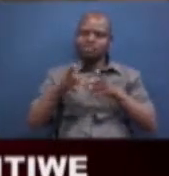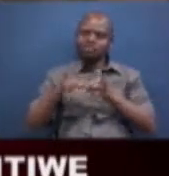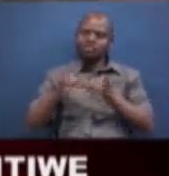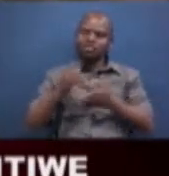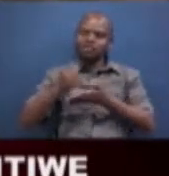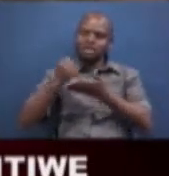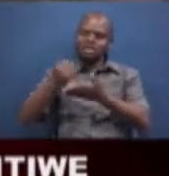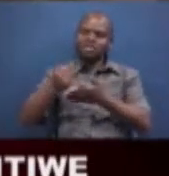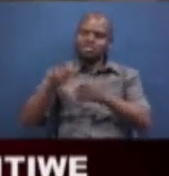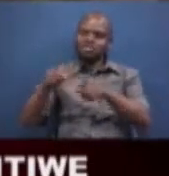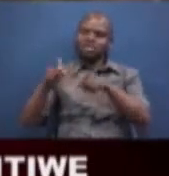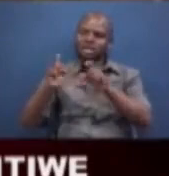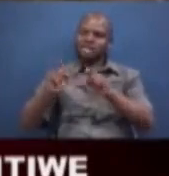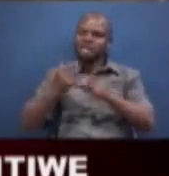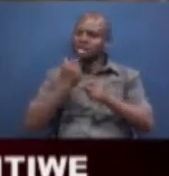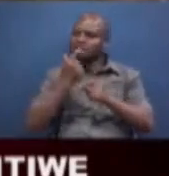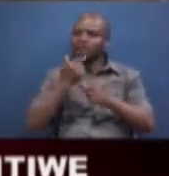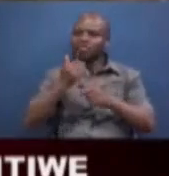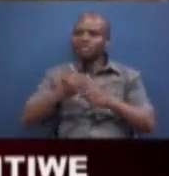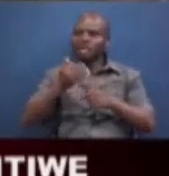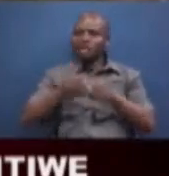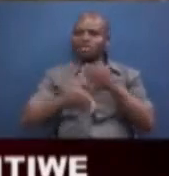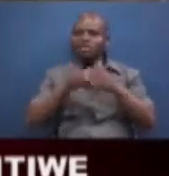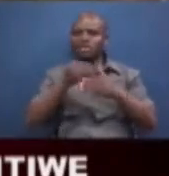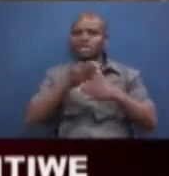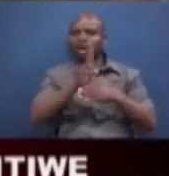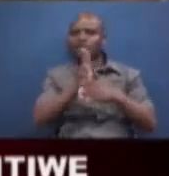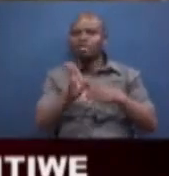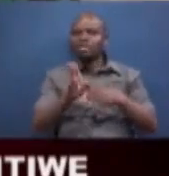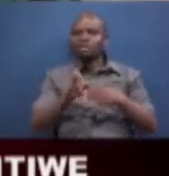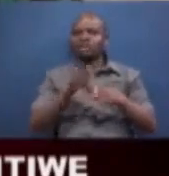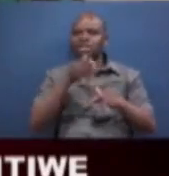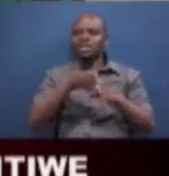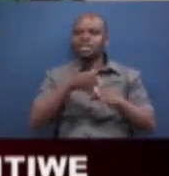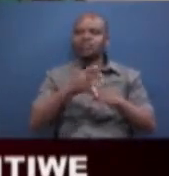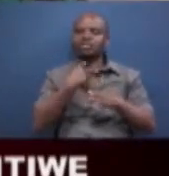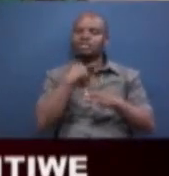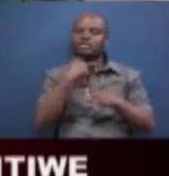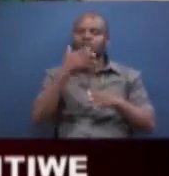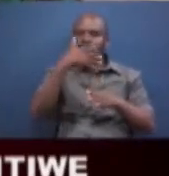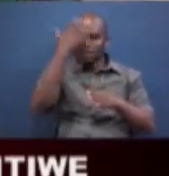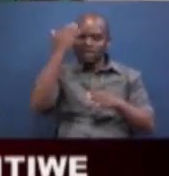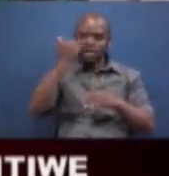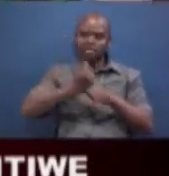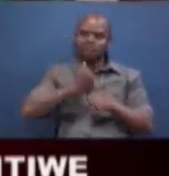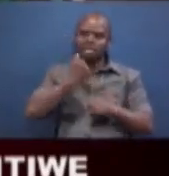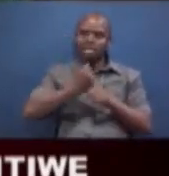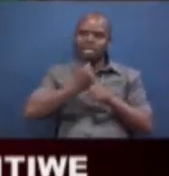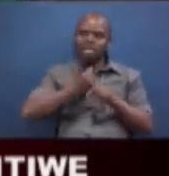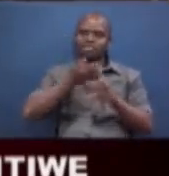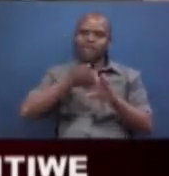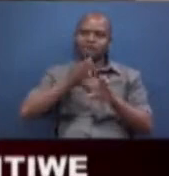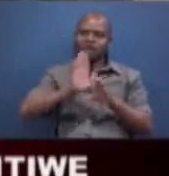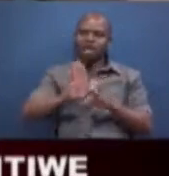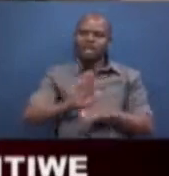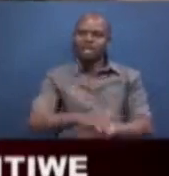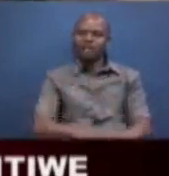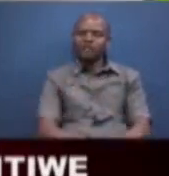kupinga uwekezaji wa bandari, akisema badala ya kujenga hoja wanalenga kuikwamisha serikali kutekeleza malengo